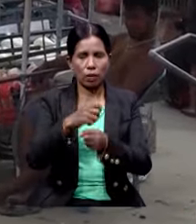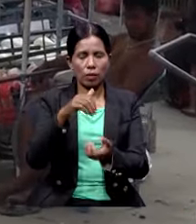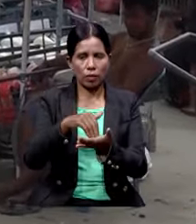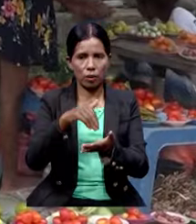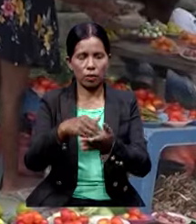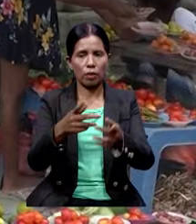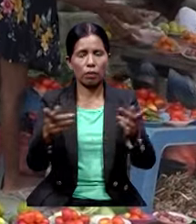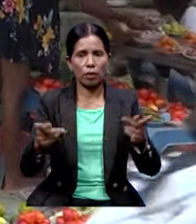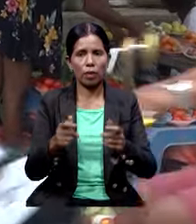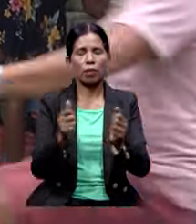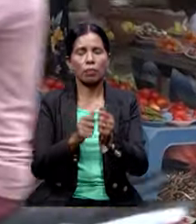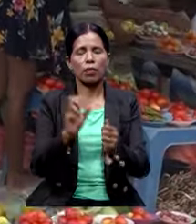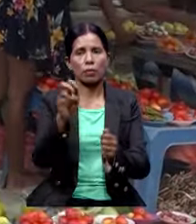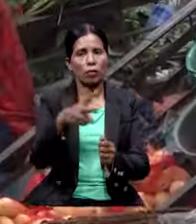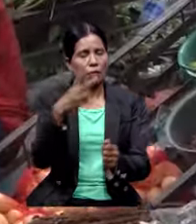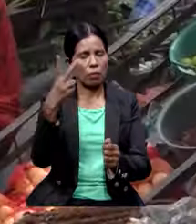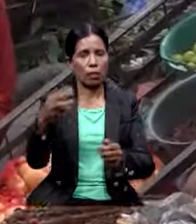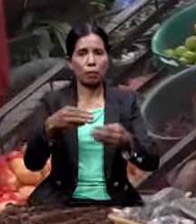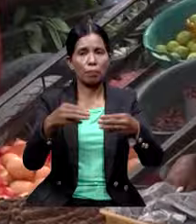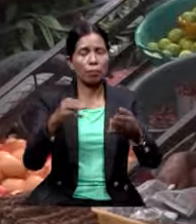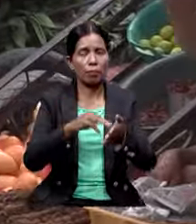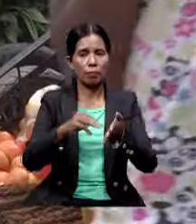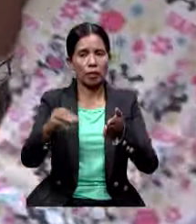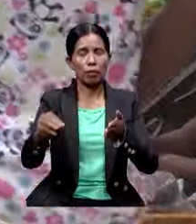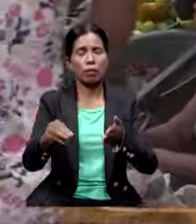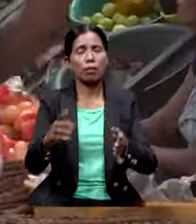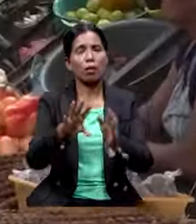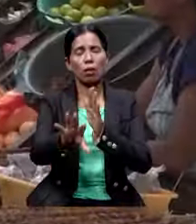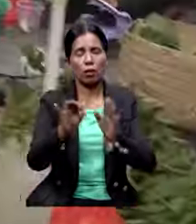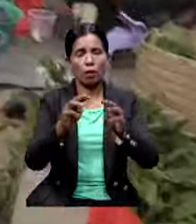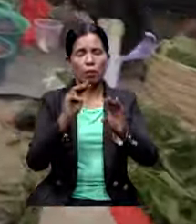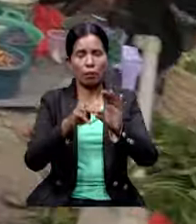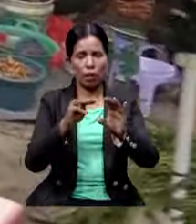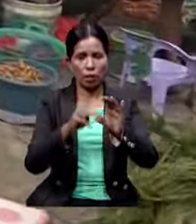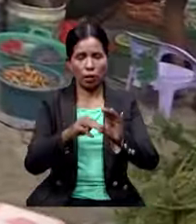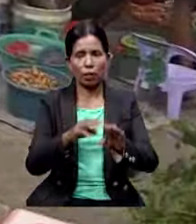barai hektare sanulu resin rua ho di loketan merkadu refere. Nuhe tempo badak sei